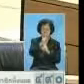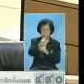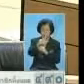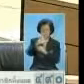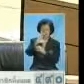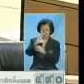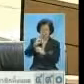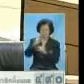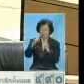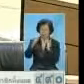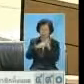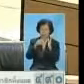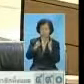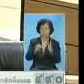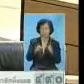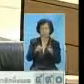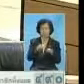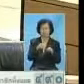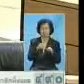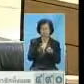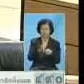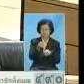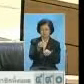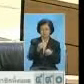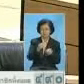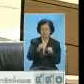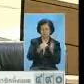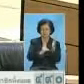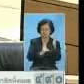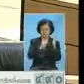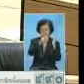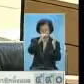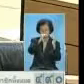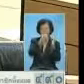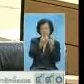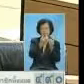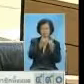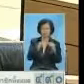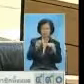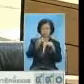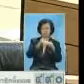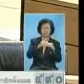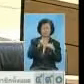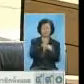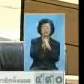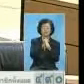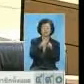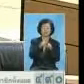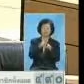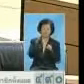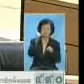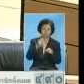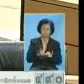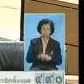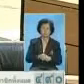ล้านตันไปเลยก็ได้แต่ชั่วคราวนะครับจนเมื่อสามารถทำให้ราคายางขึ้นมาได้แล้วเนี่ยนะครับเราก็ค่อยมาผลิตเหมือนเดิมเพราะเราไม่ได้ใจไม้สารกรรม